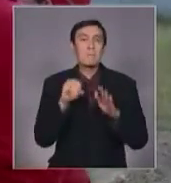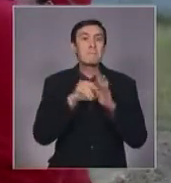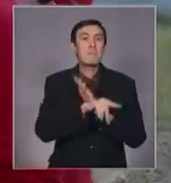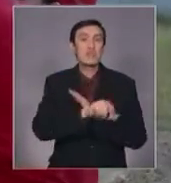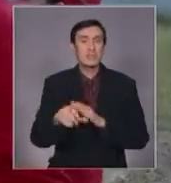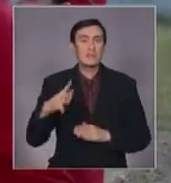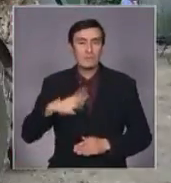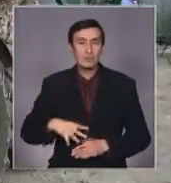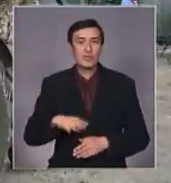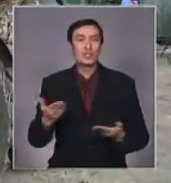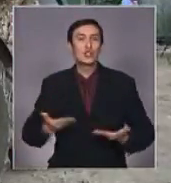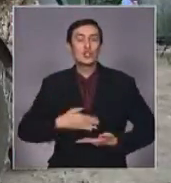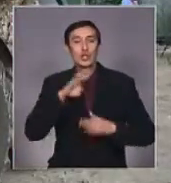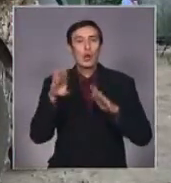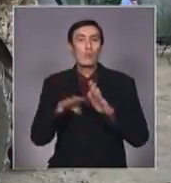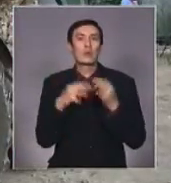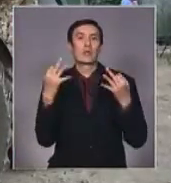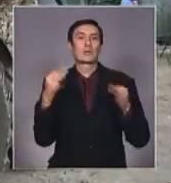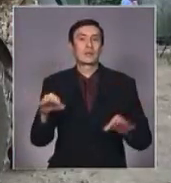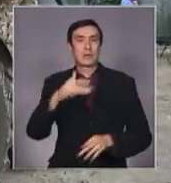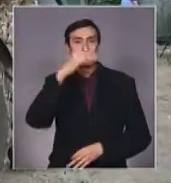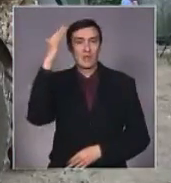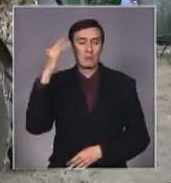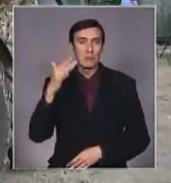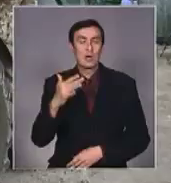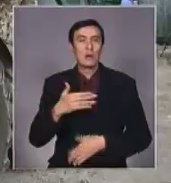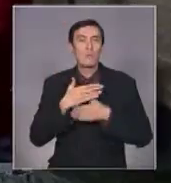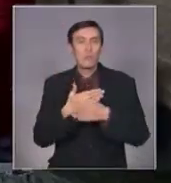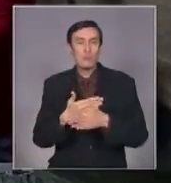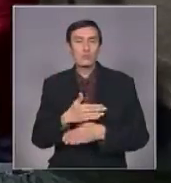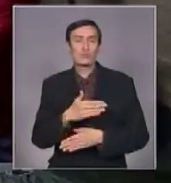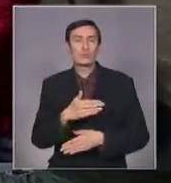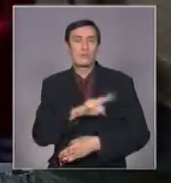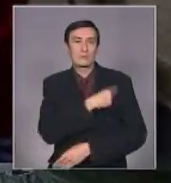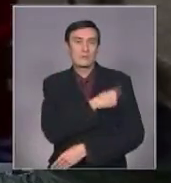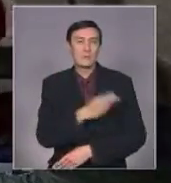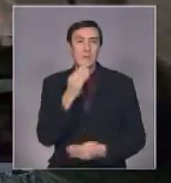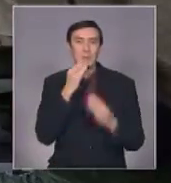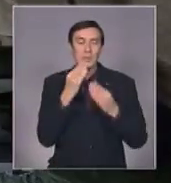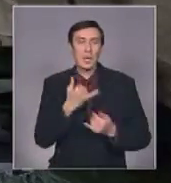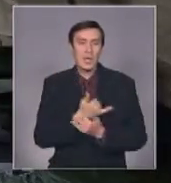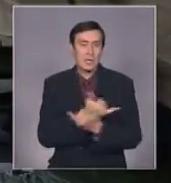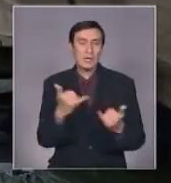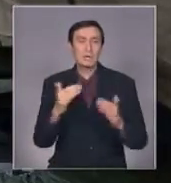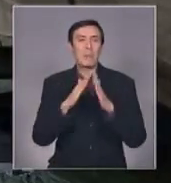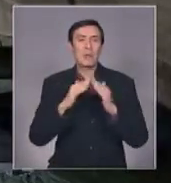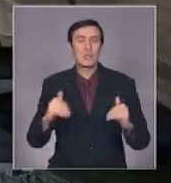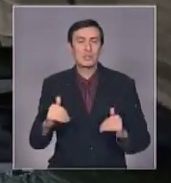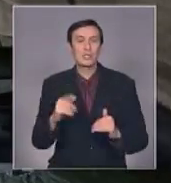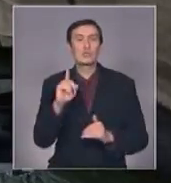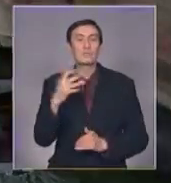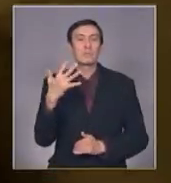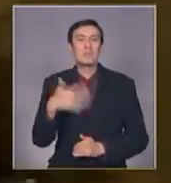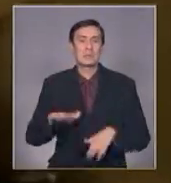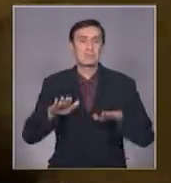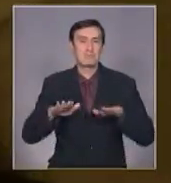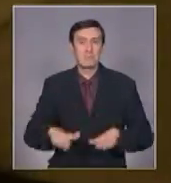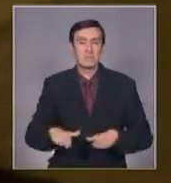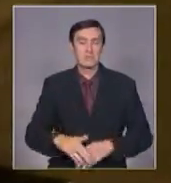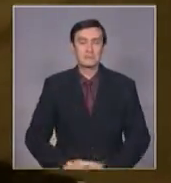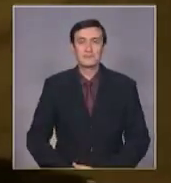беженцам приходится жить под открытым небом. Силами Красного Креста для них организованы питание и палаточный городок на 150 мест.